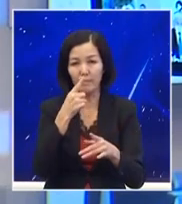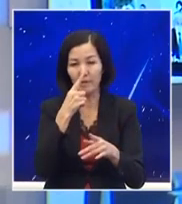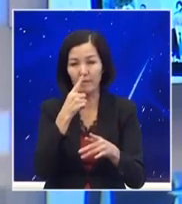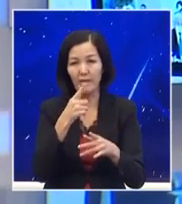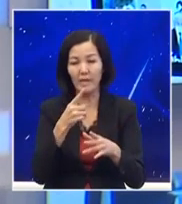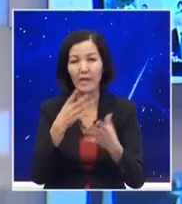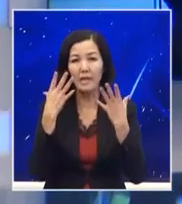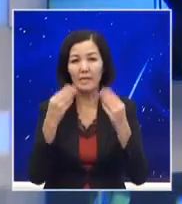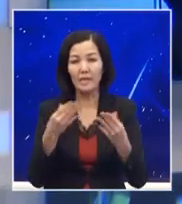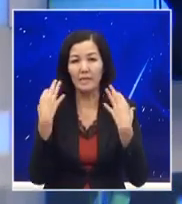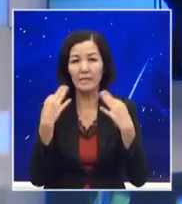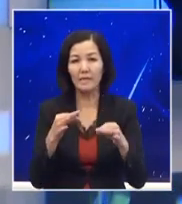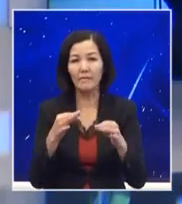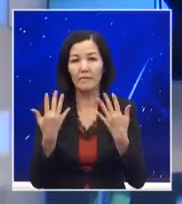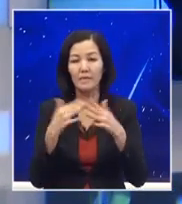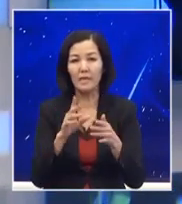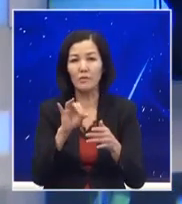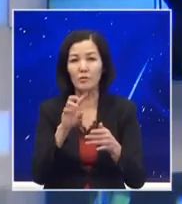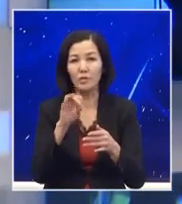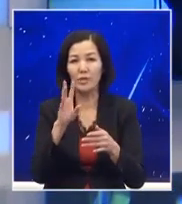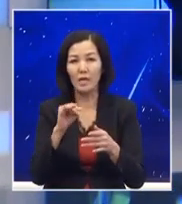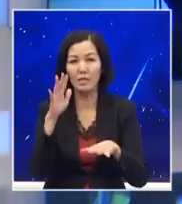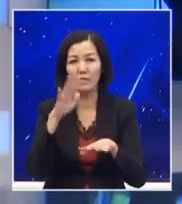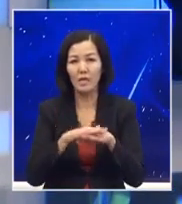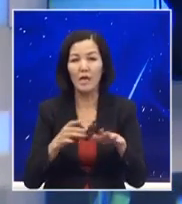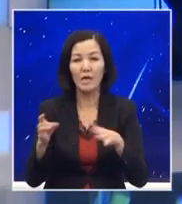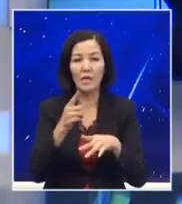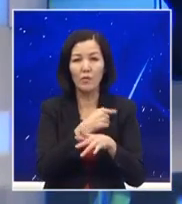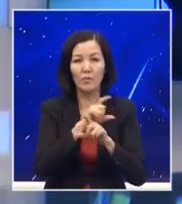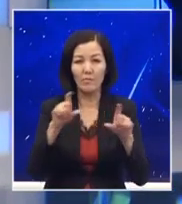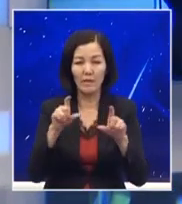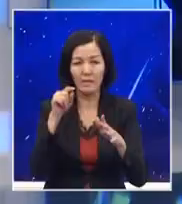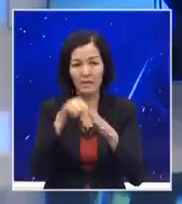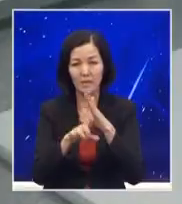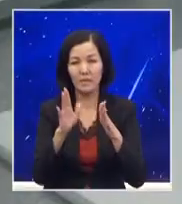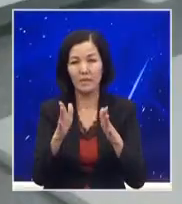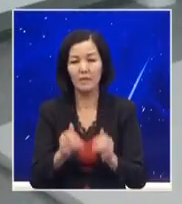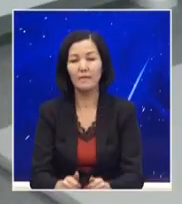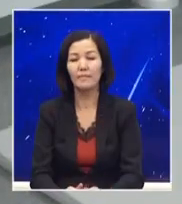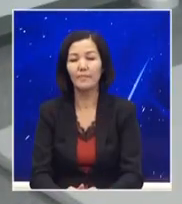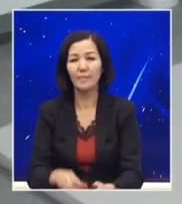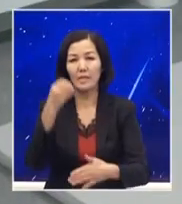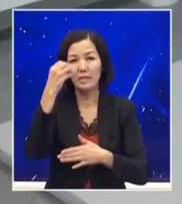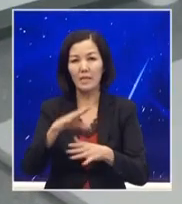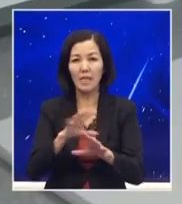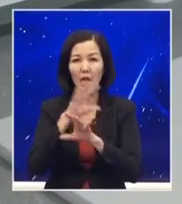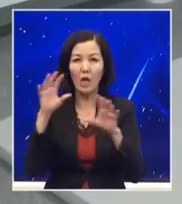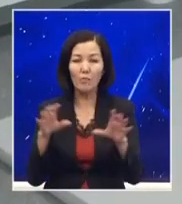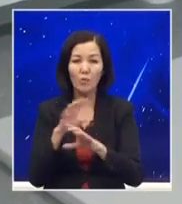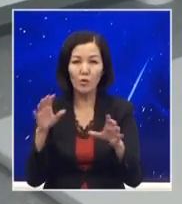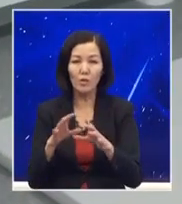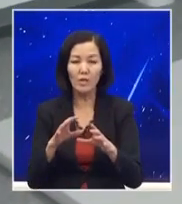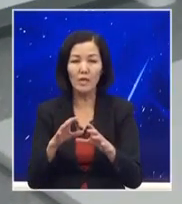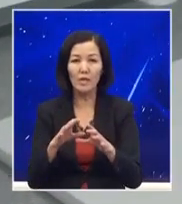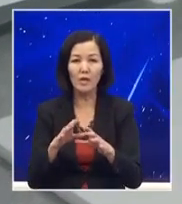преддверии Дня независимости в селе Узунагаш на базе районной больницы. Центр «Камкорлык» не имеет аналогов